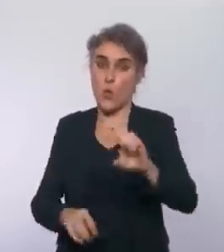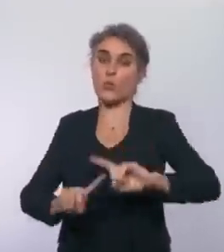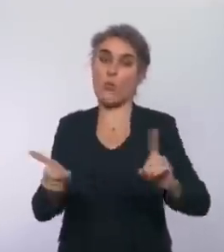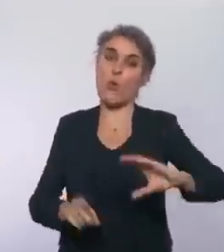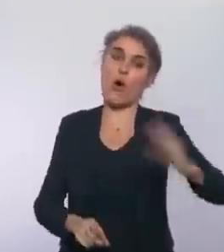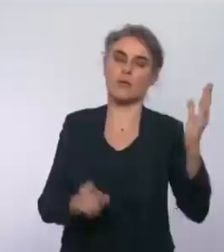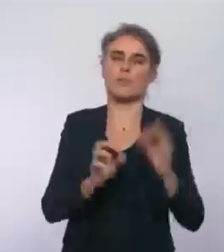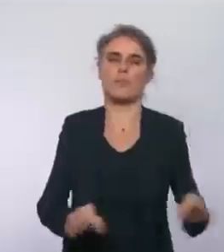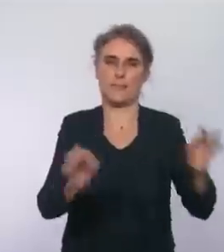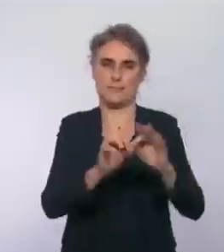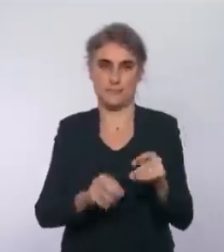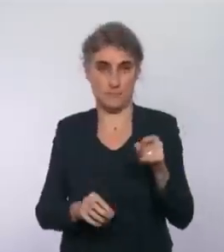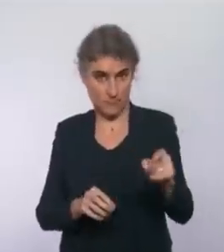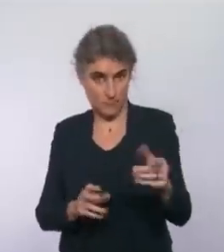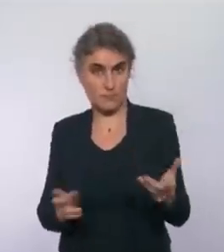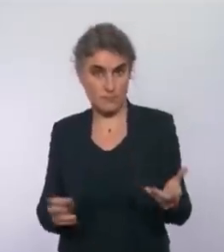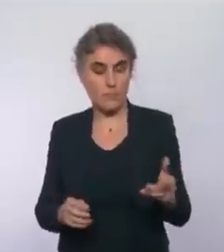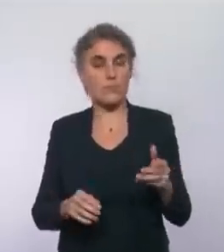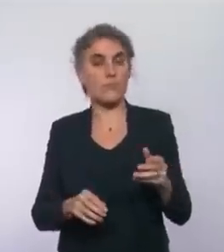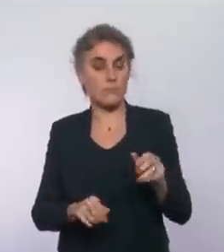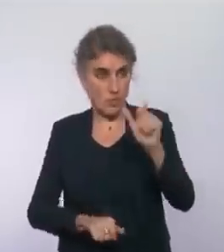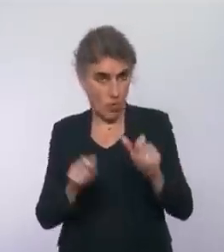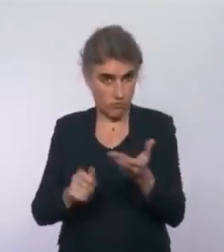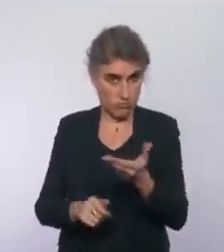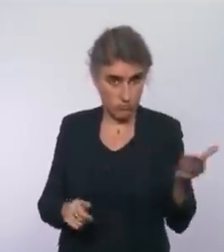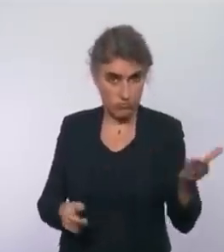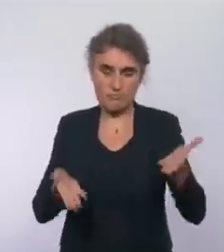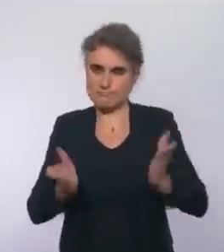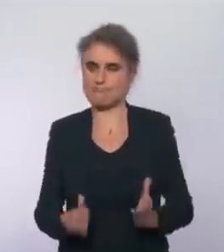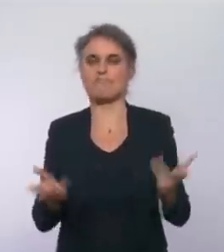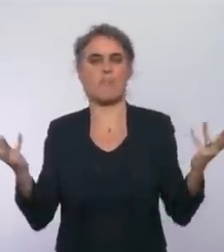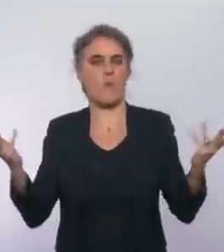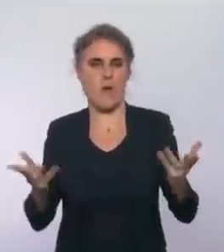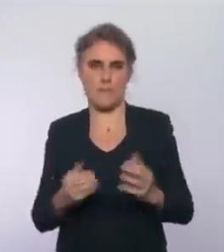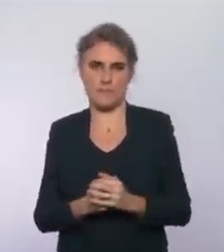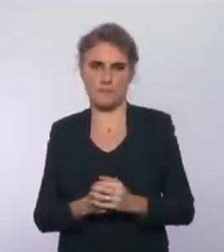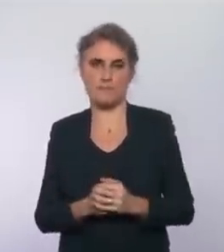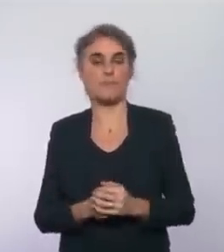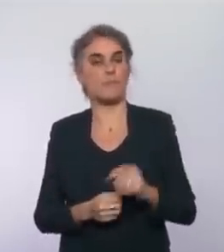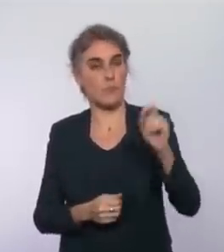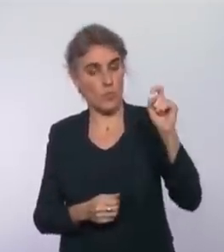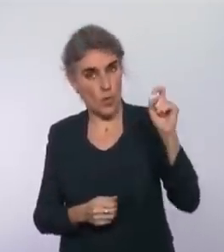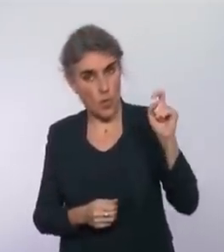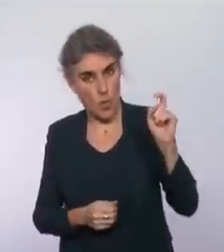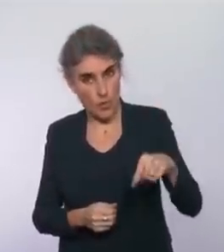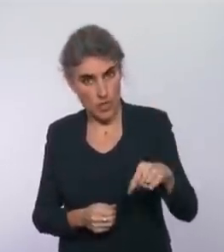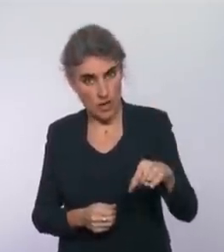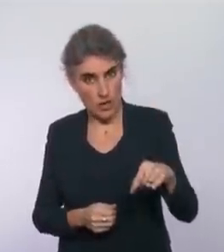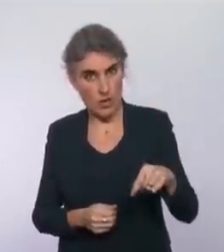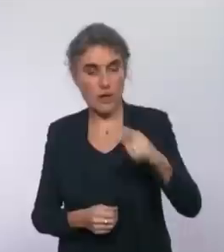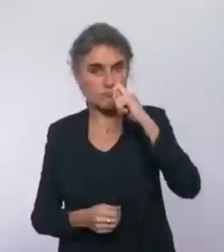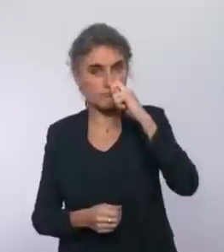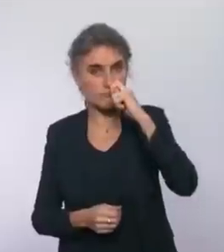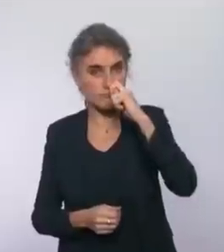européenne. Pour ces déplacements et ces voyageurs, nous avons décidé d'instaurer un test négatif obligatoire de moins